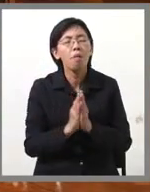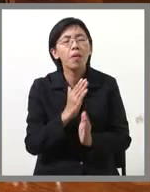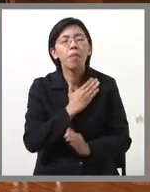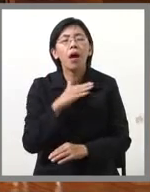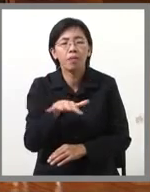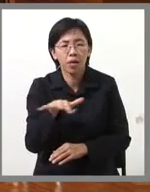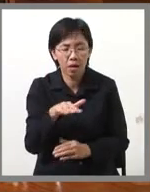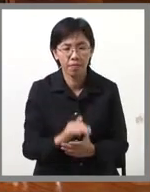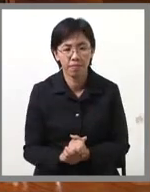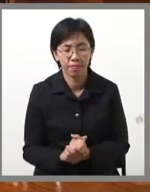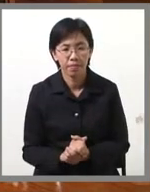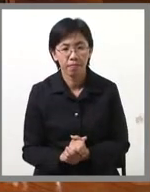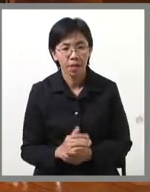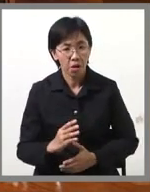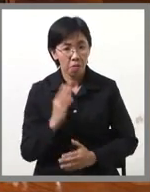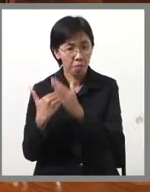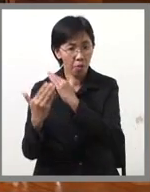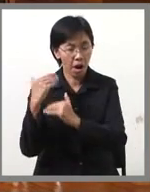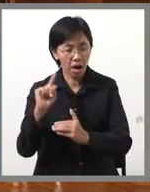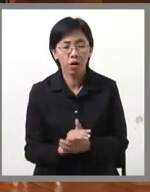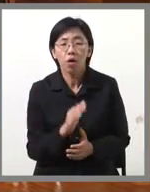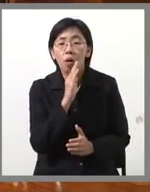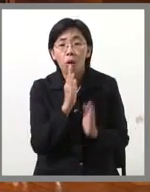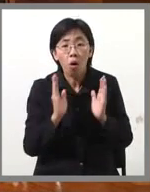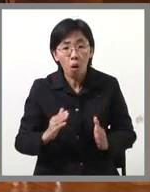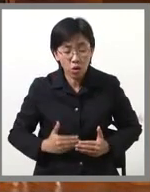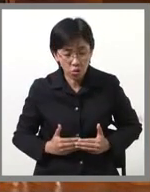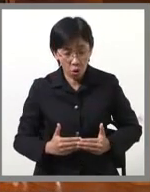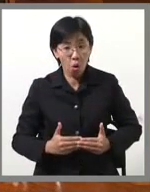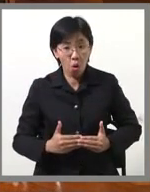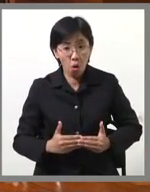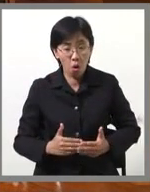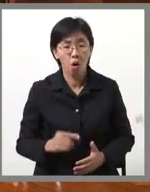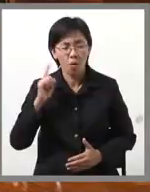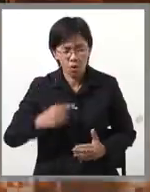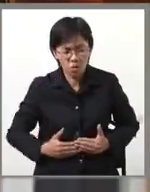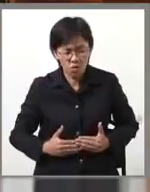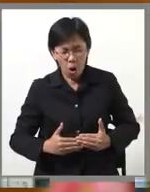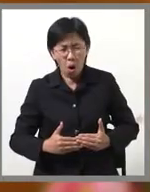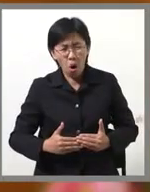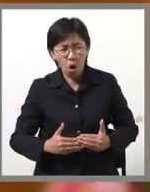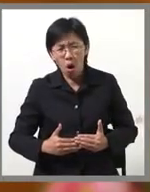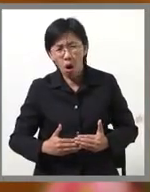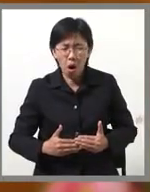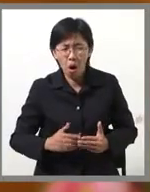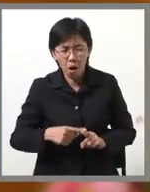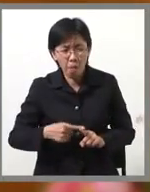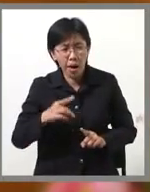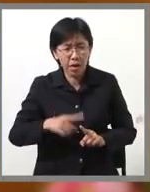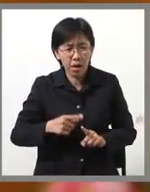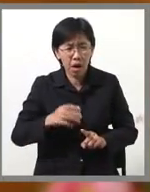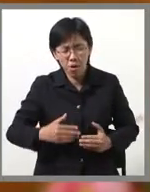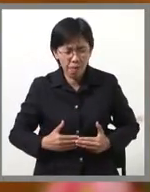ที่เป็นเกียรติประวัติของหลวงพ่อก็คือเวลาคนท้องแก ่ คือเวลาท้องที่จะใกล้คลอดเนี่ยก็จะนิยม